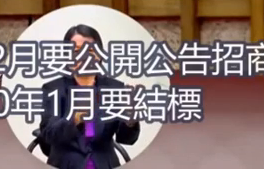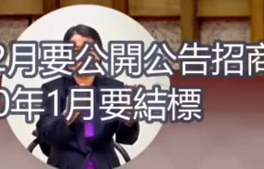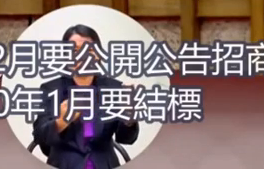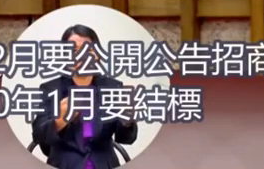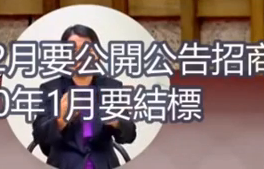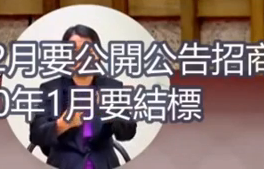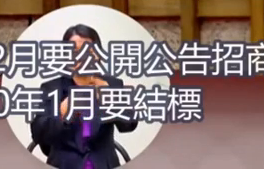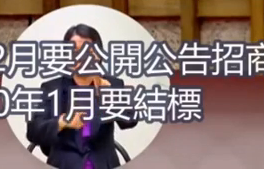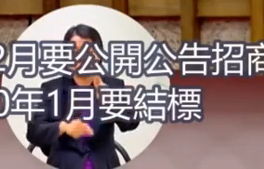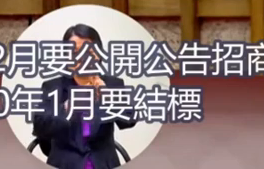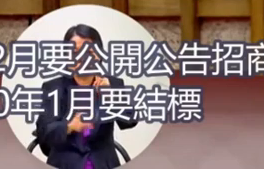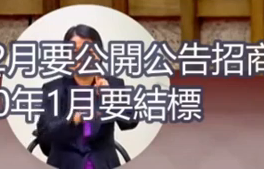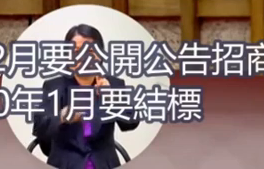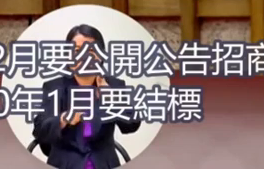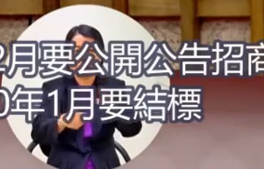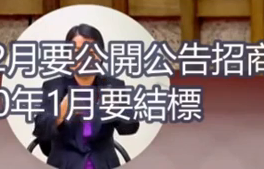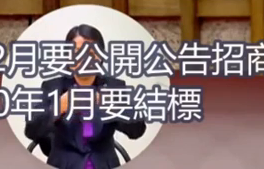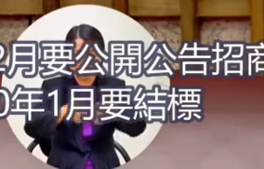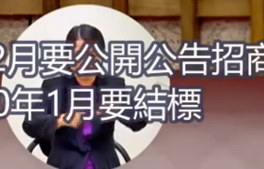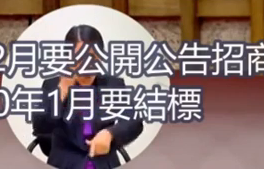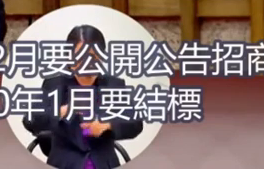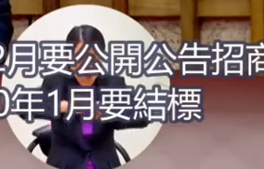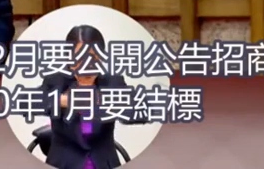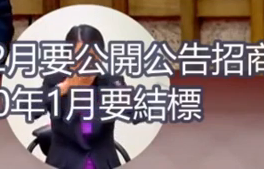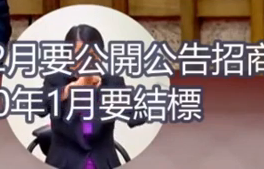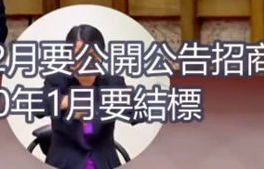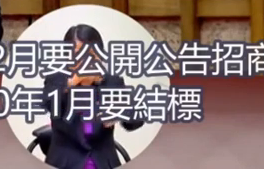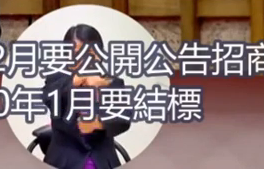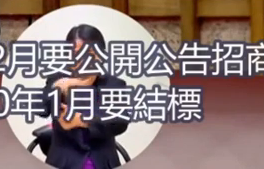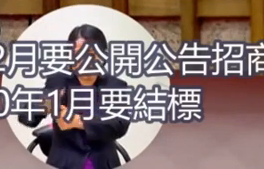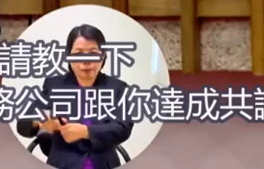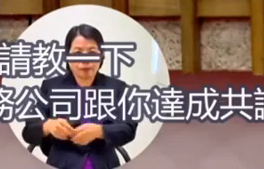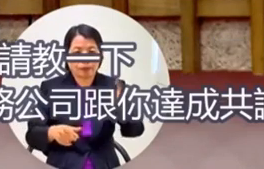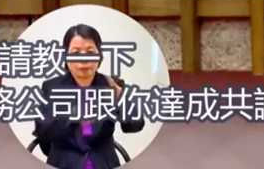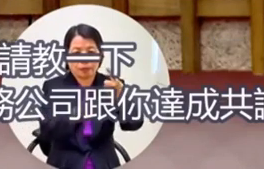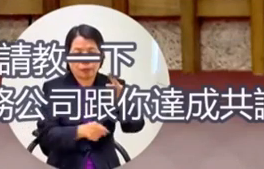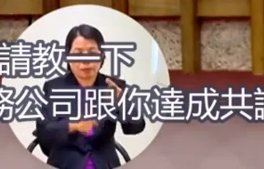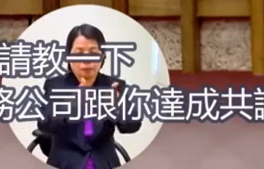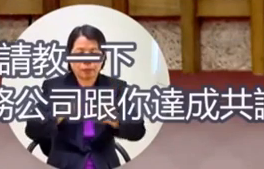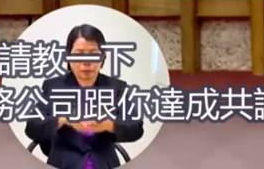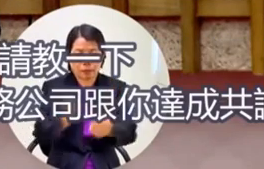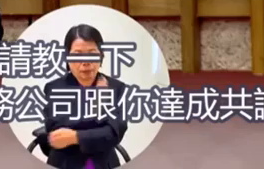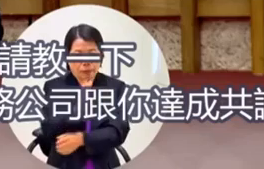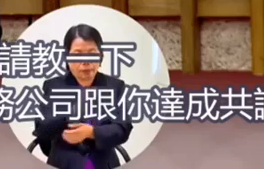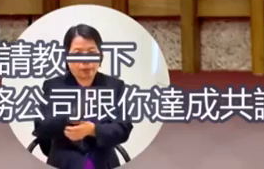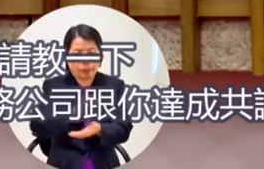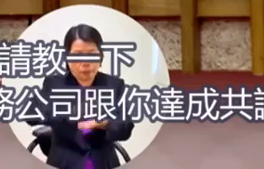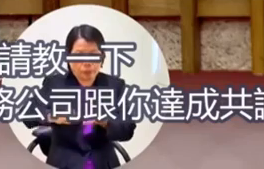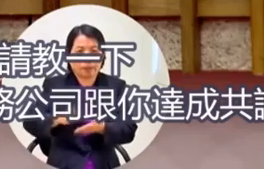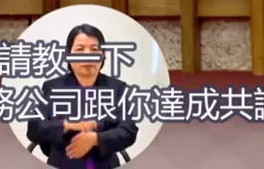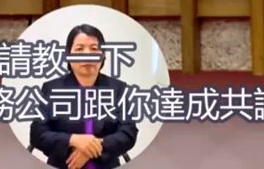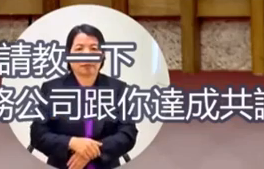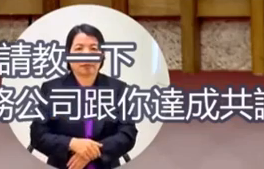2019年12月要公开公告招商，2020年1月要结标。请教一下，